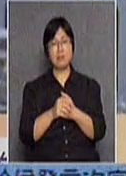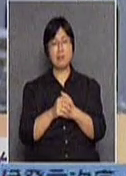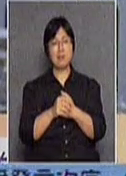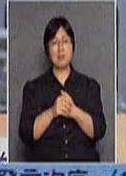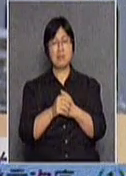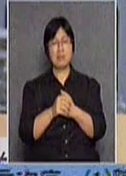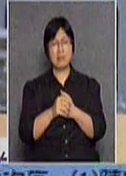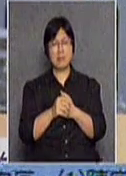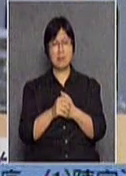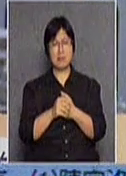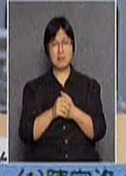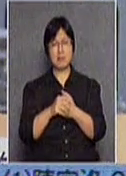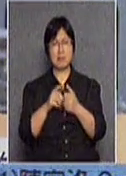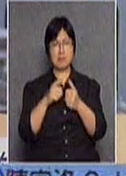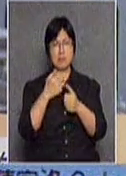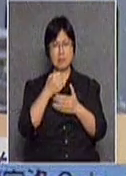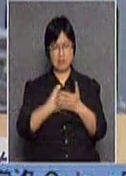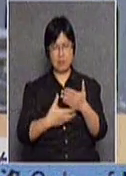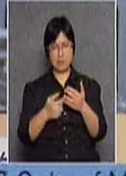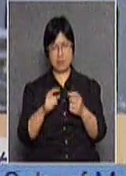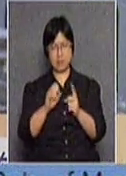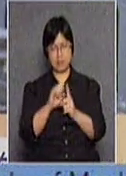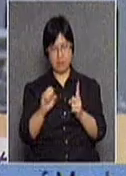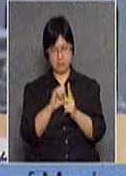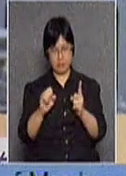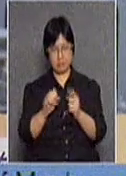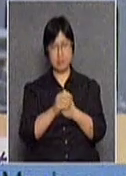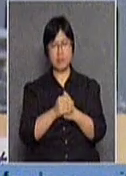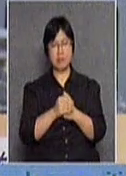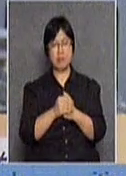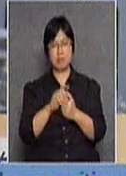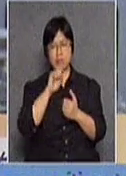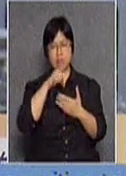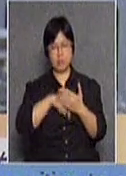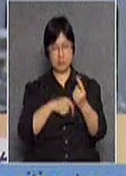就依、這個總目100嚟講咧，嗰度係有